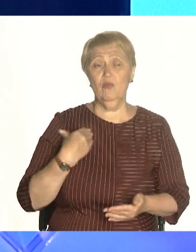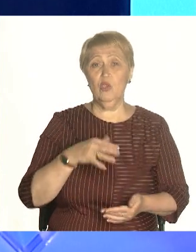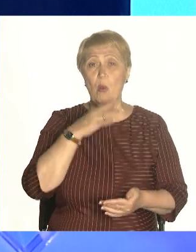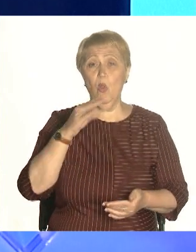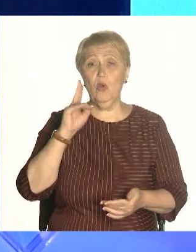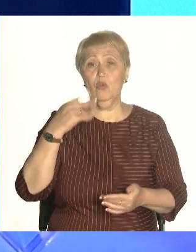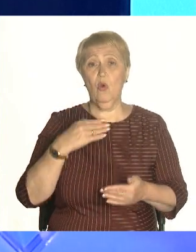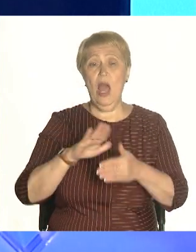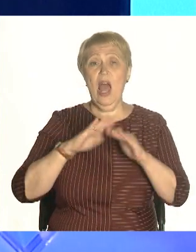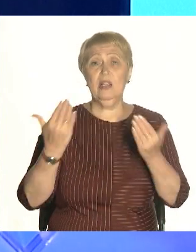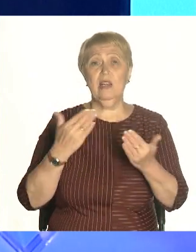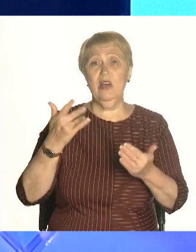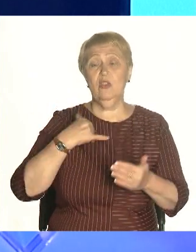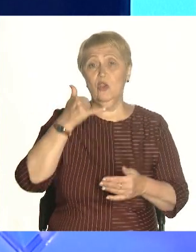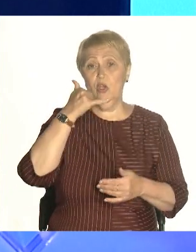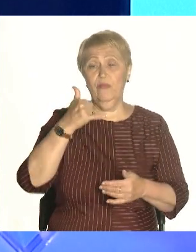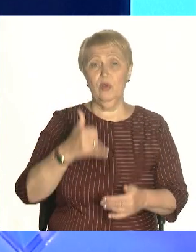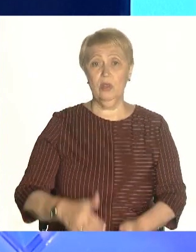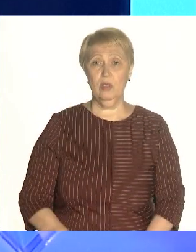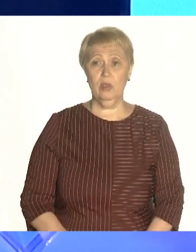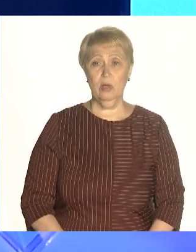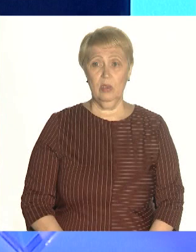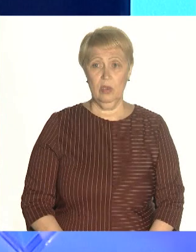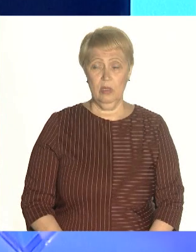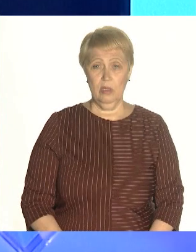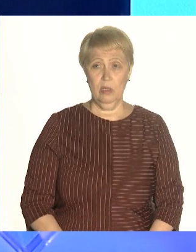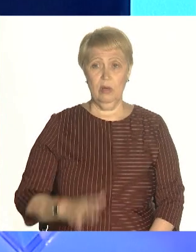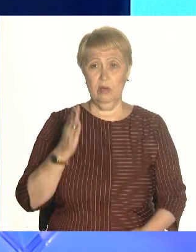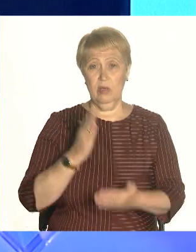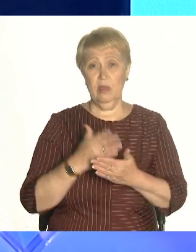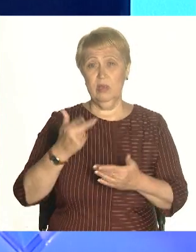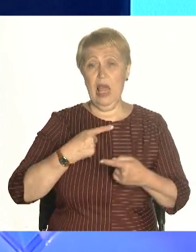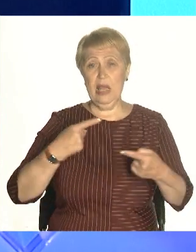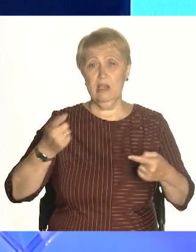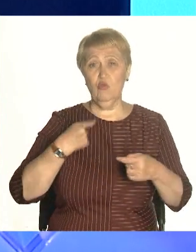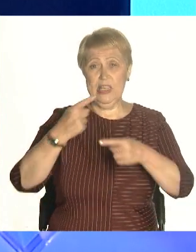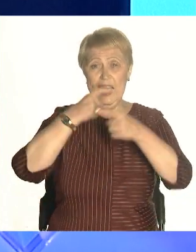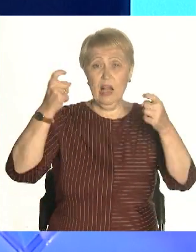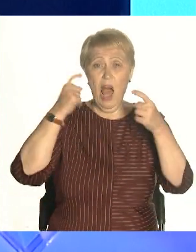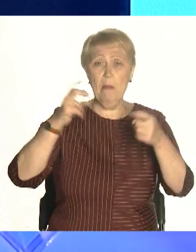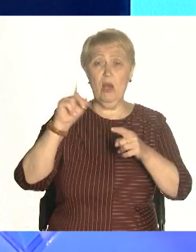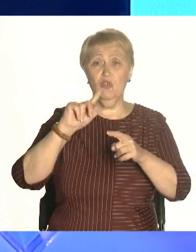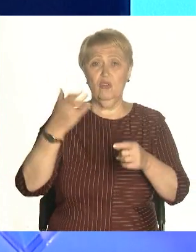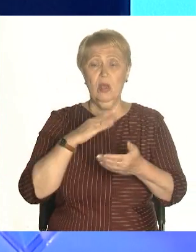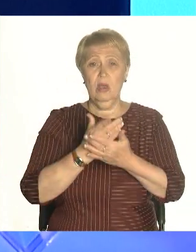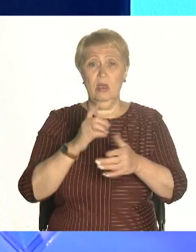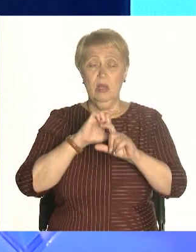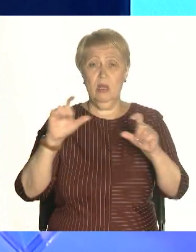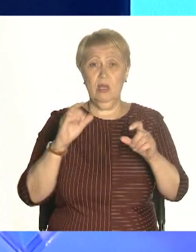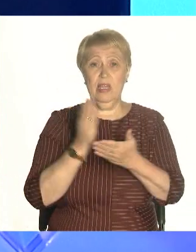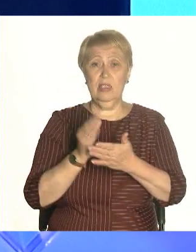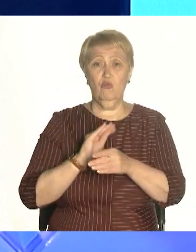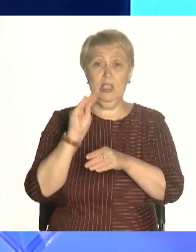кто открывает телефон, вернее, свои смартфоны, да, там, либо компьютеры, планшеты, всегда в заставке